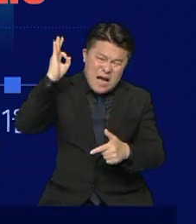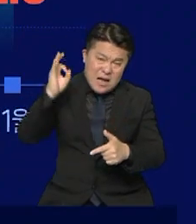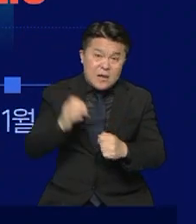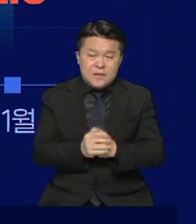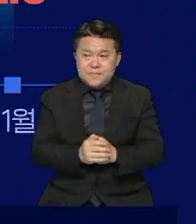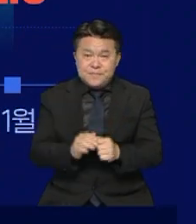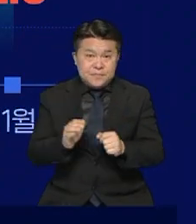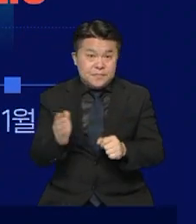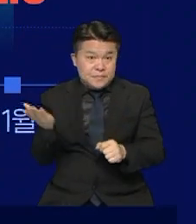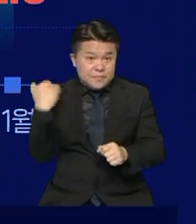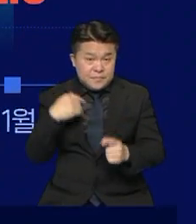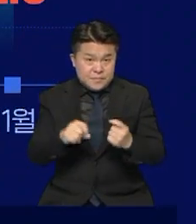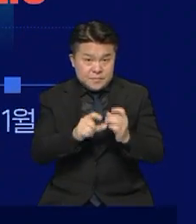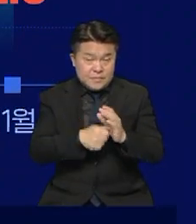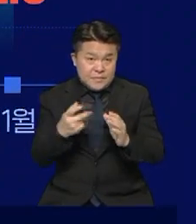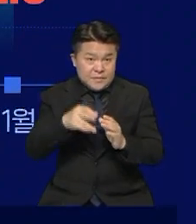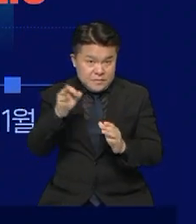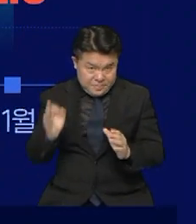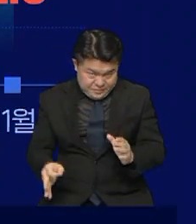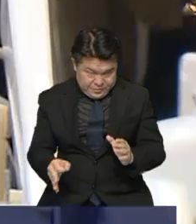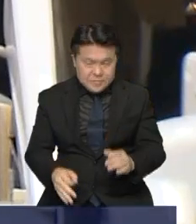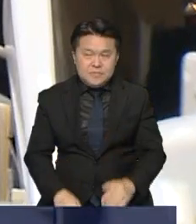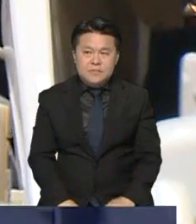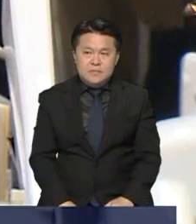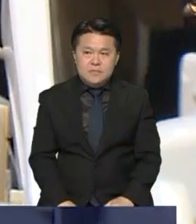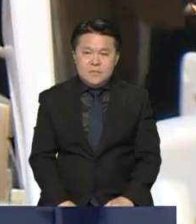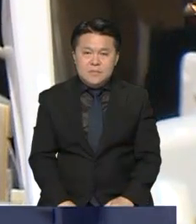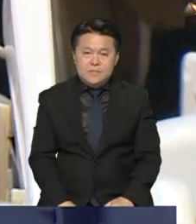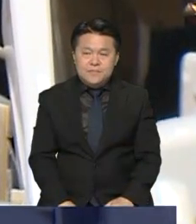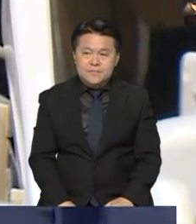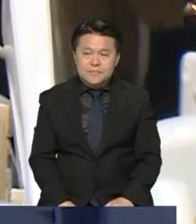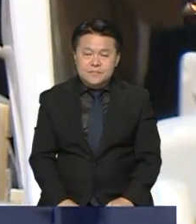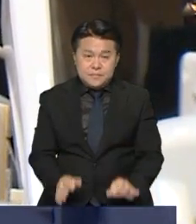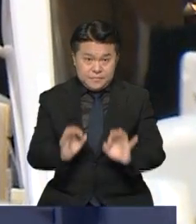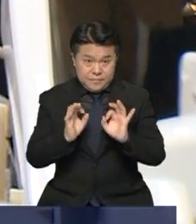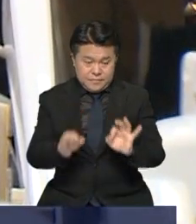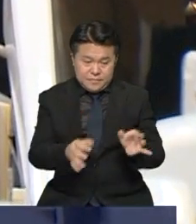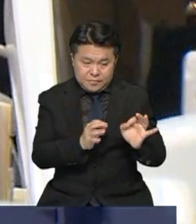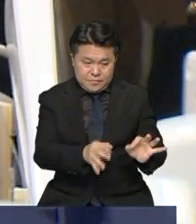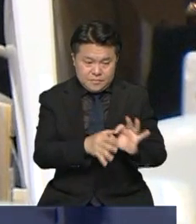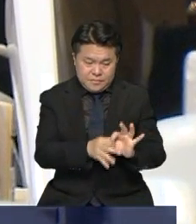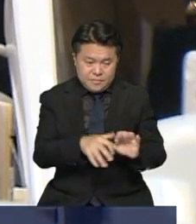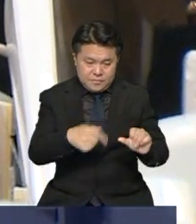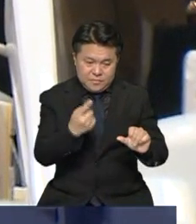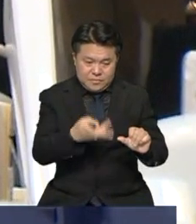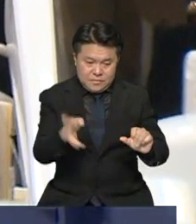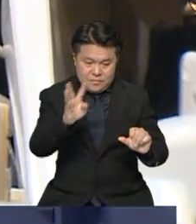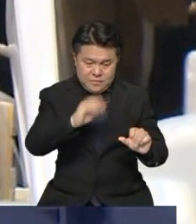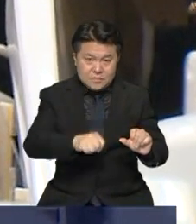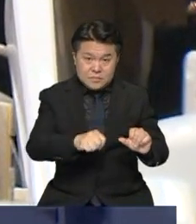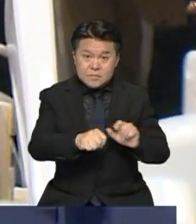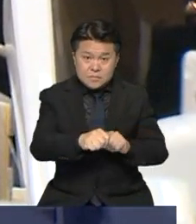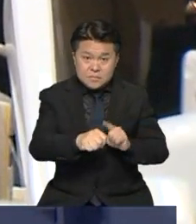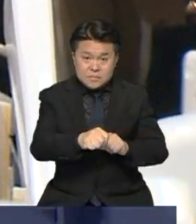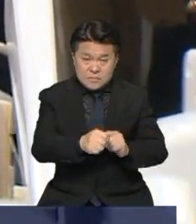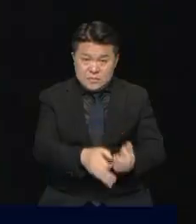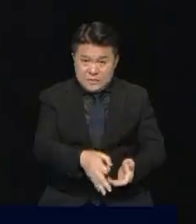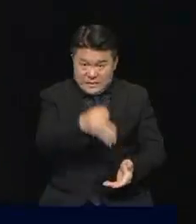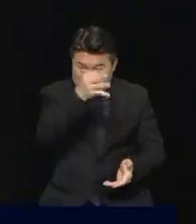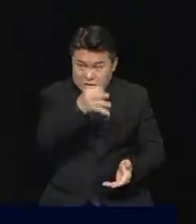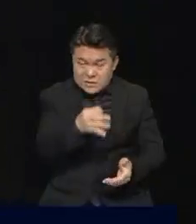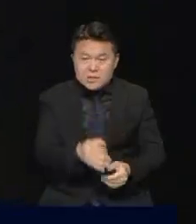늘었는데 지난달 다시 둔화된 겁니다. 업권별로 보면 은행은 5조 4천억 원 가계대출 규모가